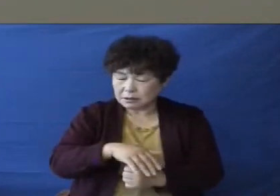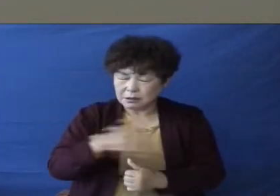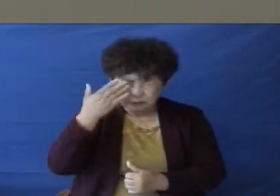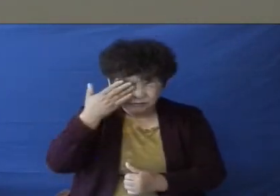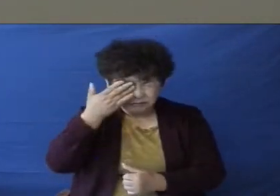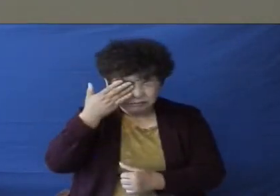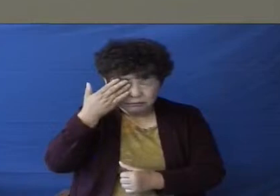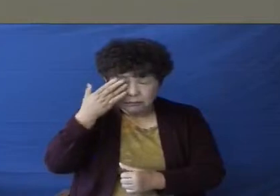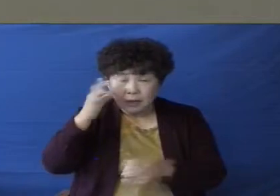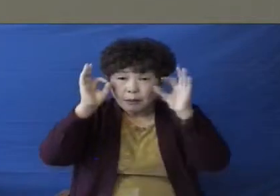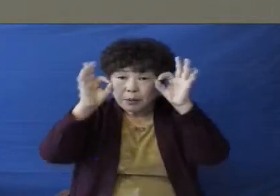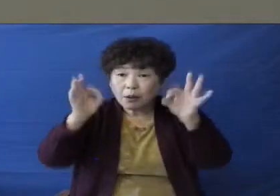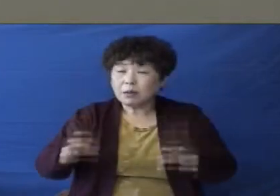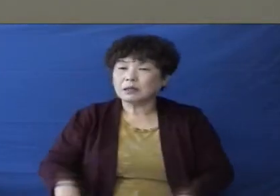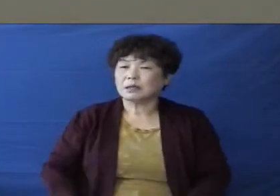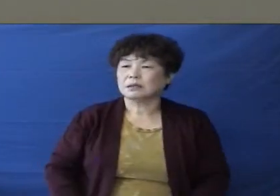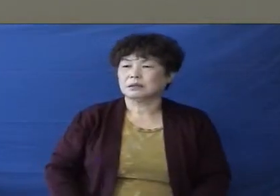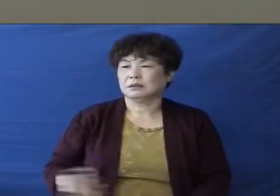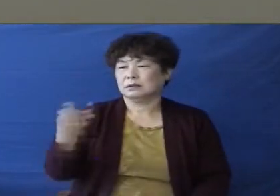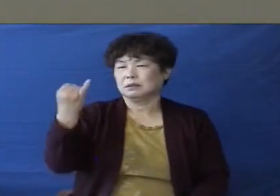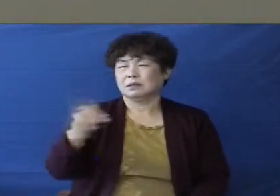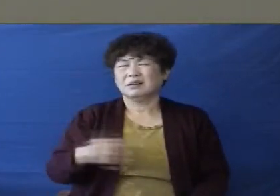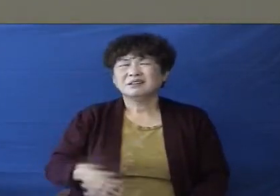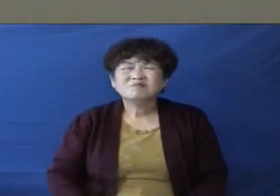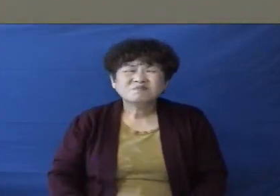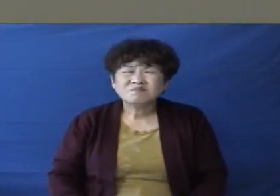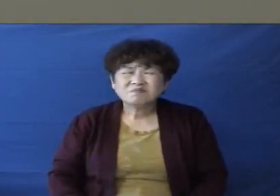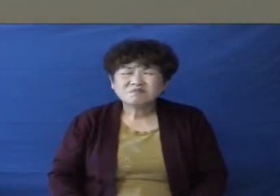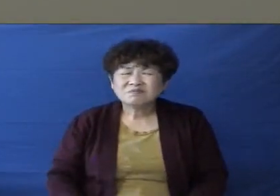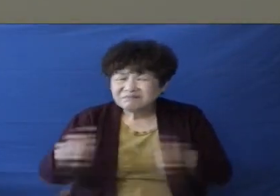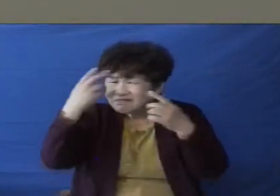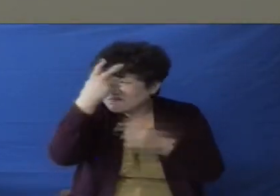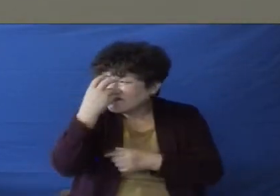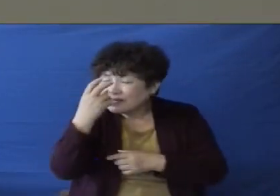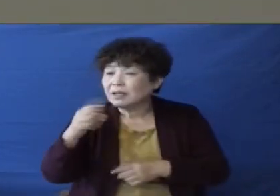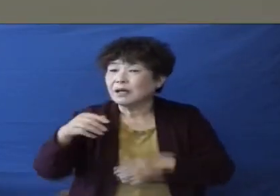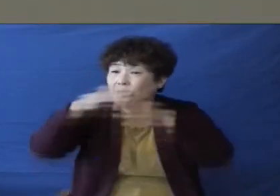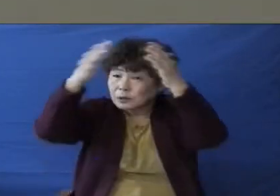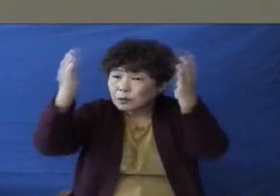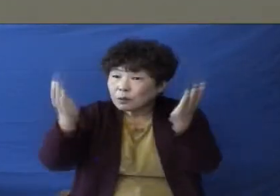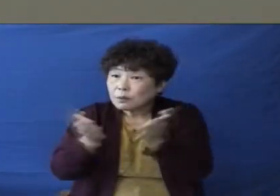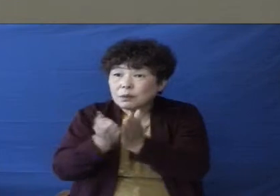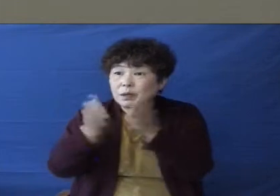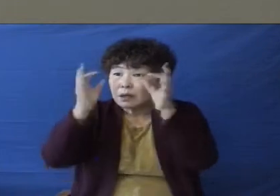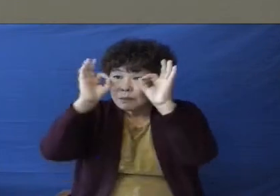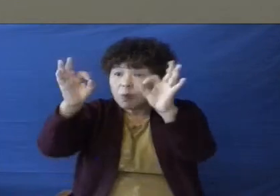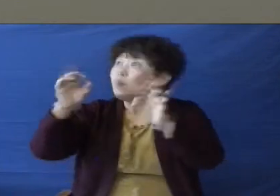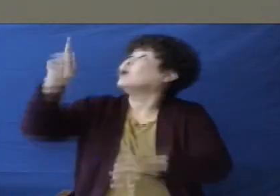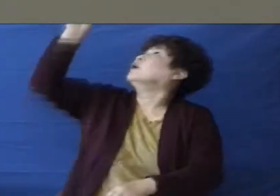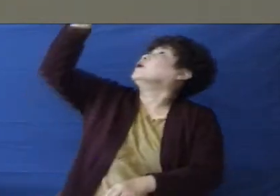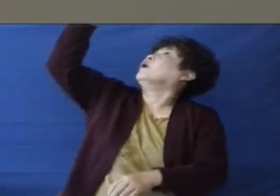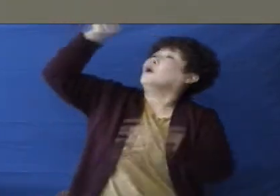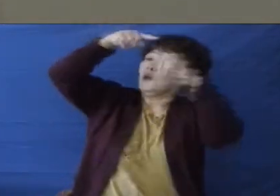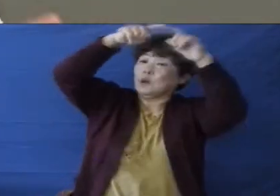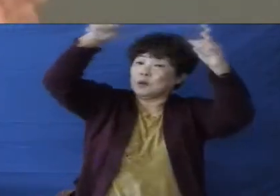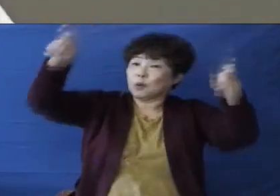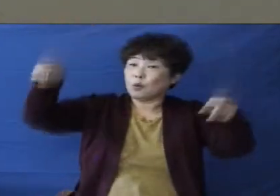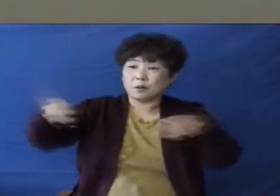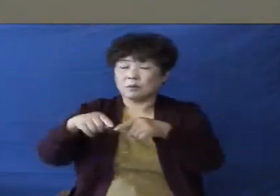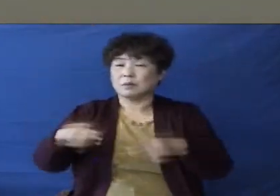보여 그러니까 얘가 인상을 팝스 더니 내 뜬거 란 건 보여요 이래요 똥 거란 건 보여요